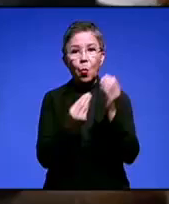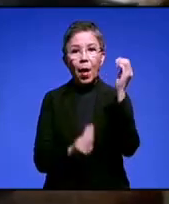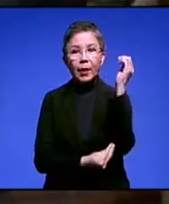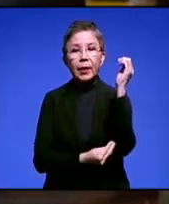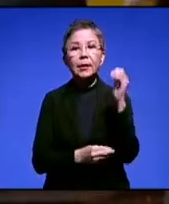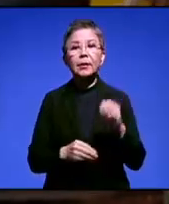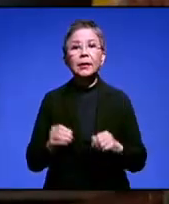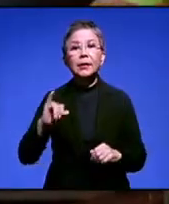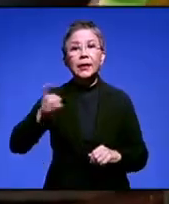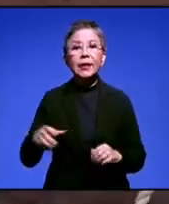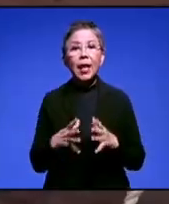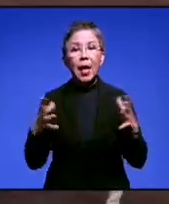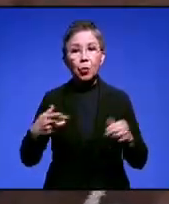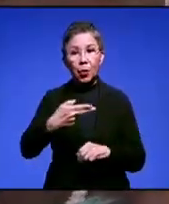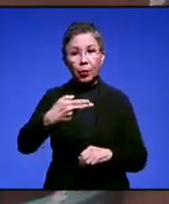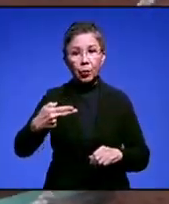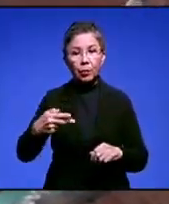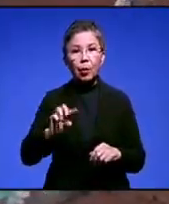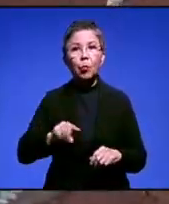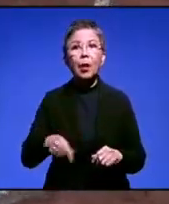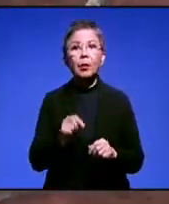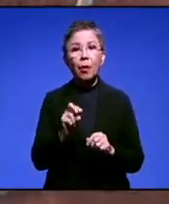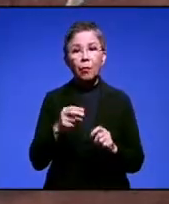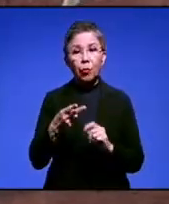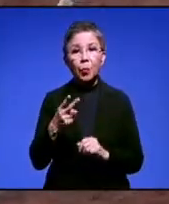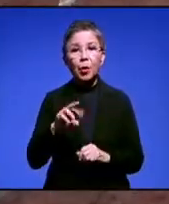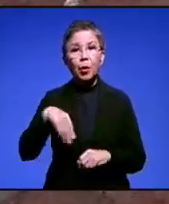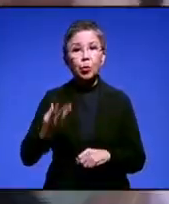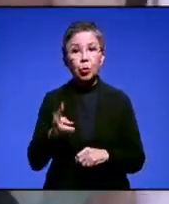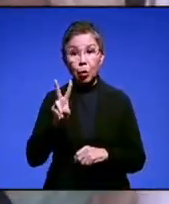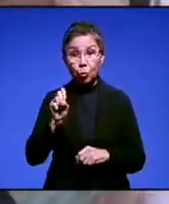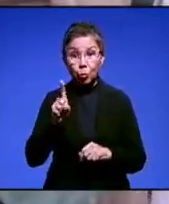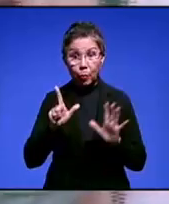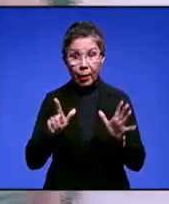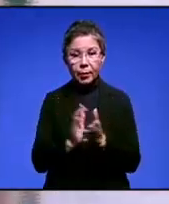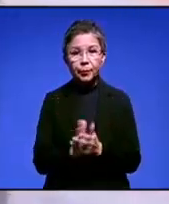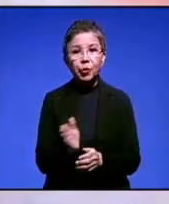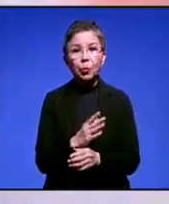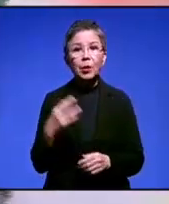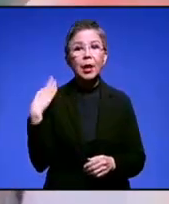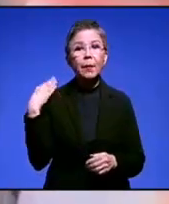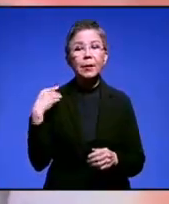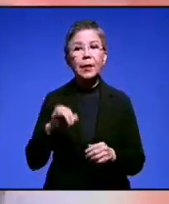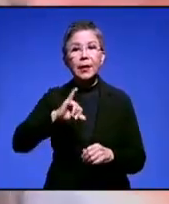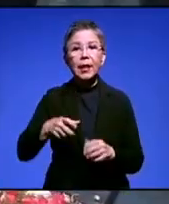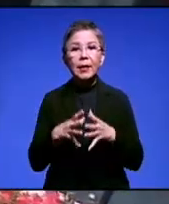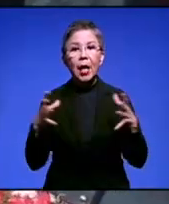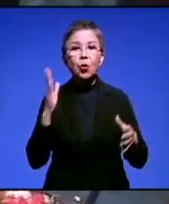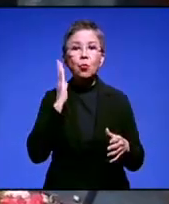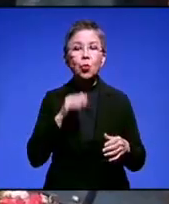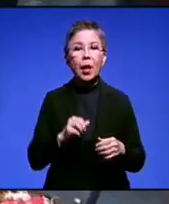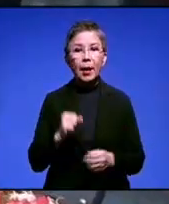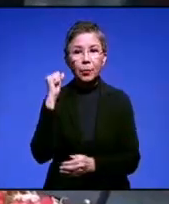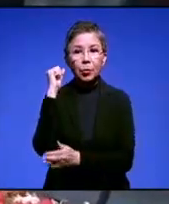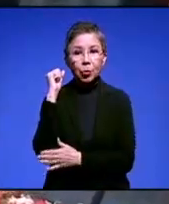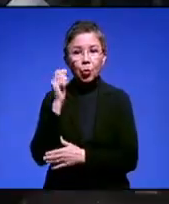Jaksa Agung Republik Indonesia sejak November 2017 sebelumnya almarhum menjabat sebagai Jaksa Agung muda tindak